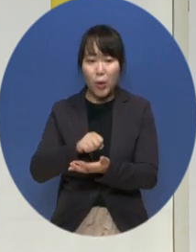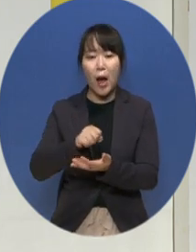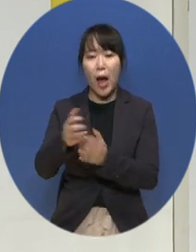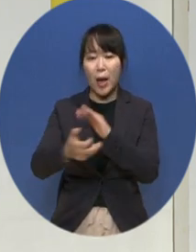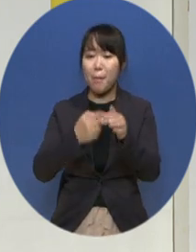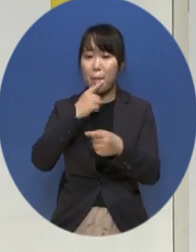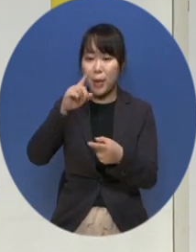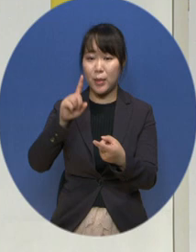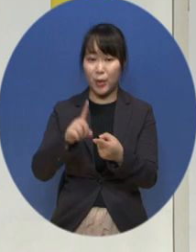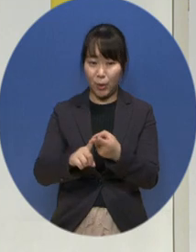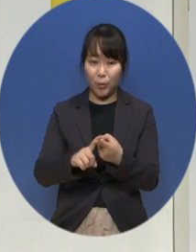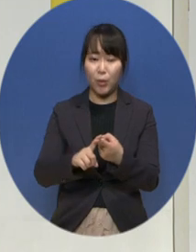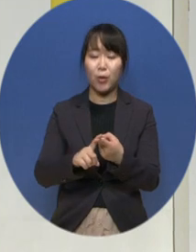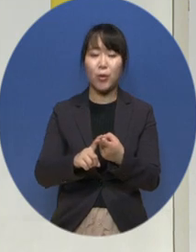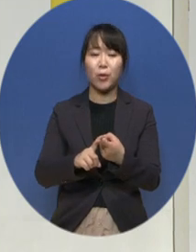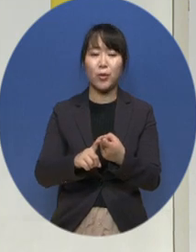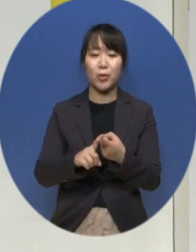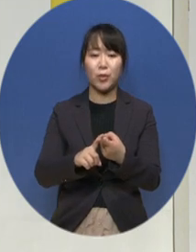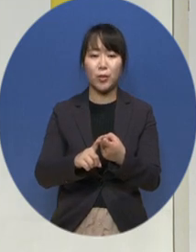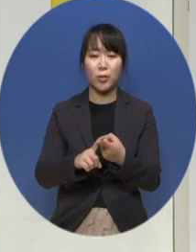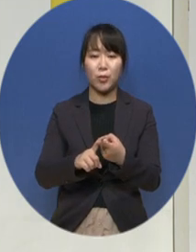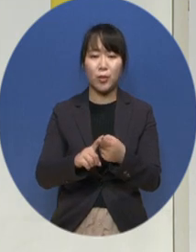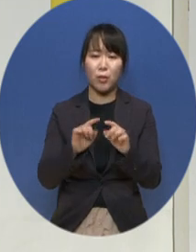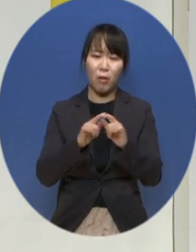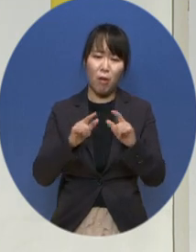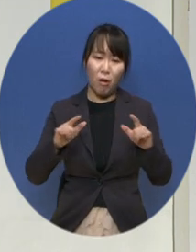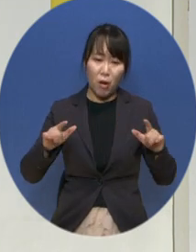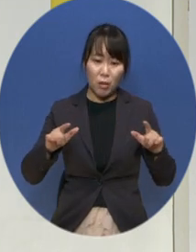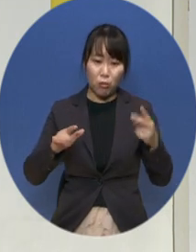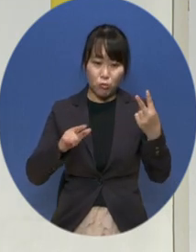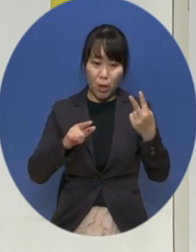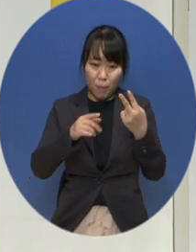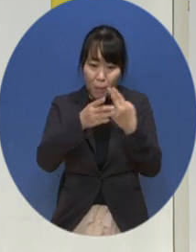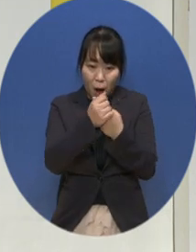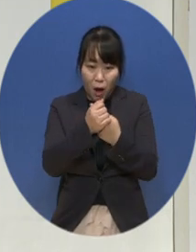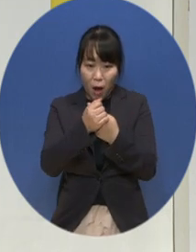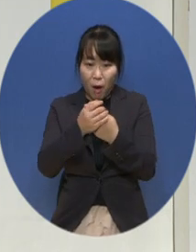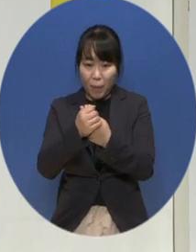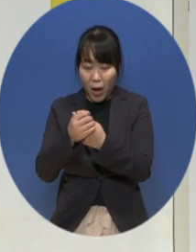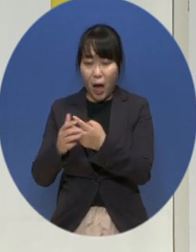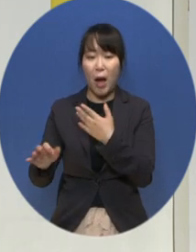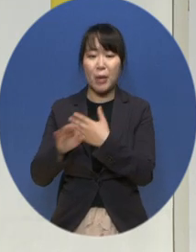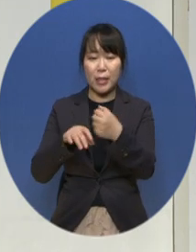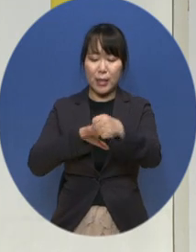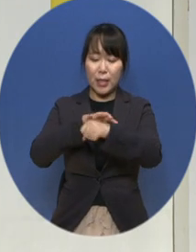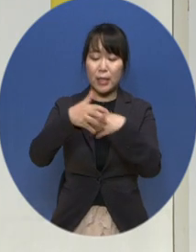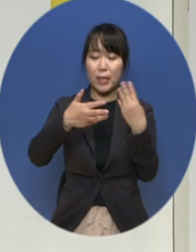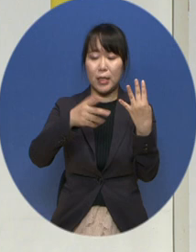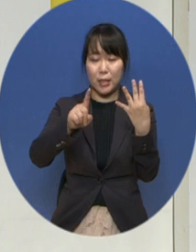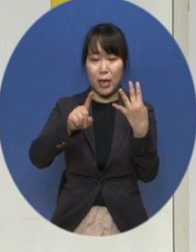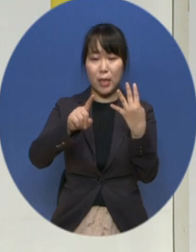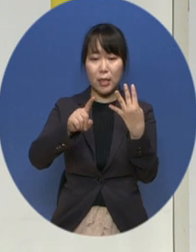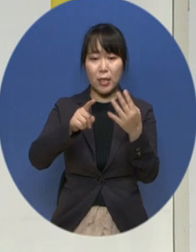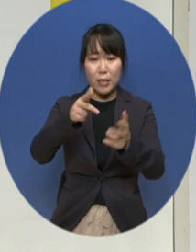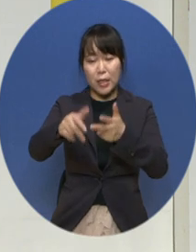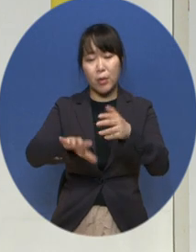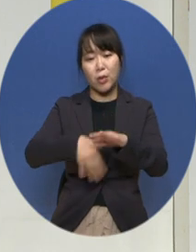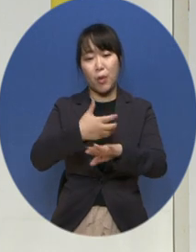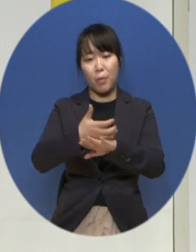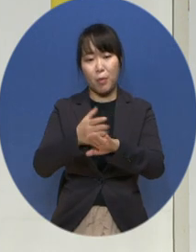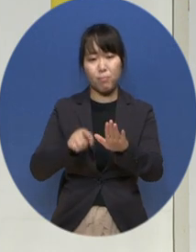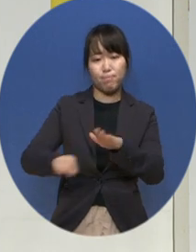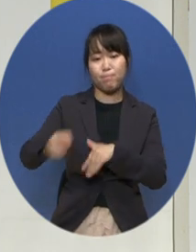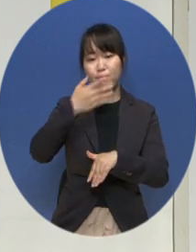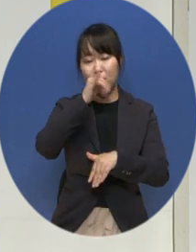아까 말씀드린 표 2종 그 융합을 하게 되면 세계의 차 잠에 운명을 주도할 수 있는